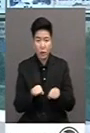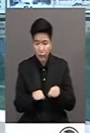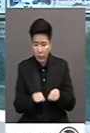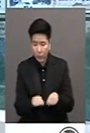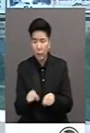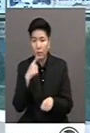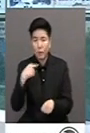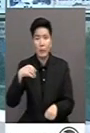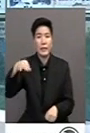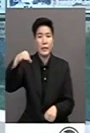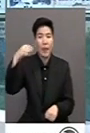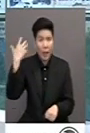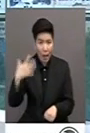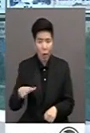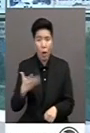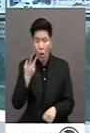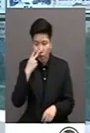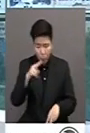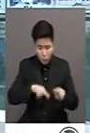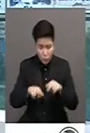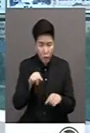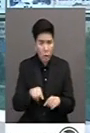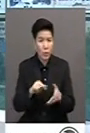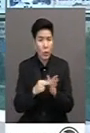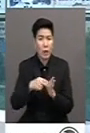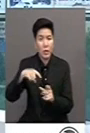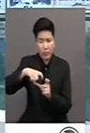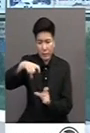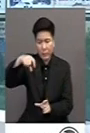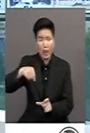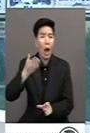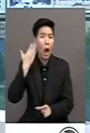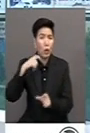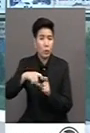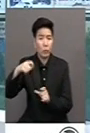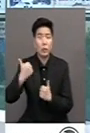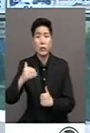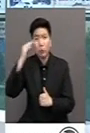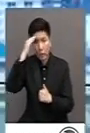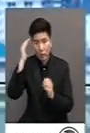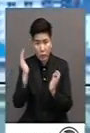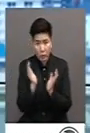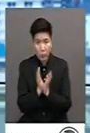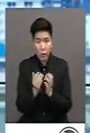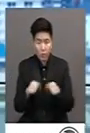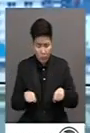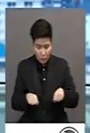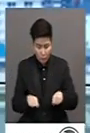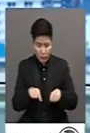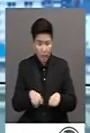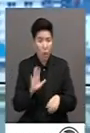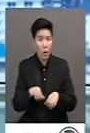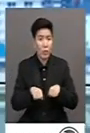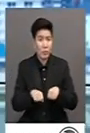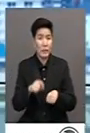ออกมาอ้างว่ามีใบเสร็จแล้วพอถูกขอให้ตรวจสอบปรากฏว่าเป็นใบเสร็จเก่าเจ้าหน้าที่ตำรวจก็นำรถเข็นในห้าง